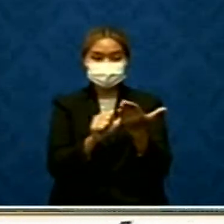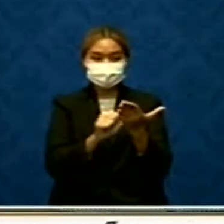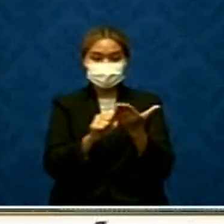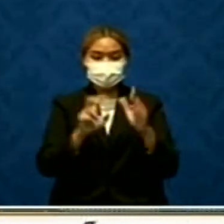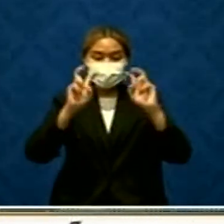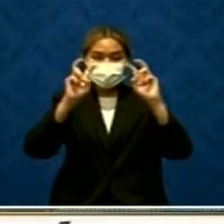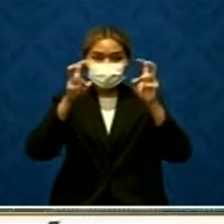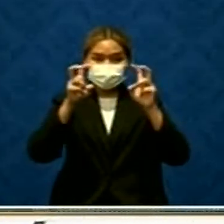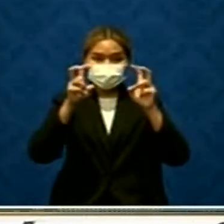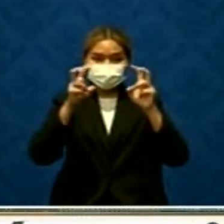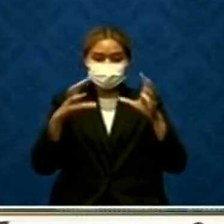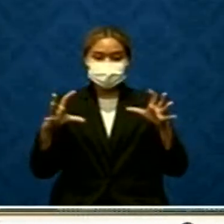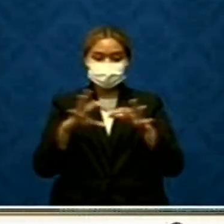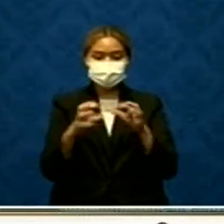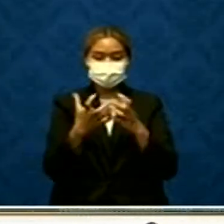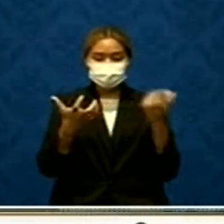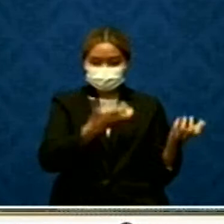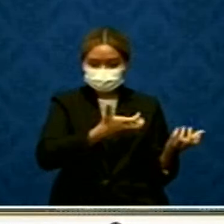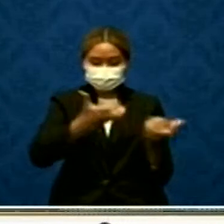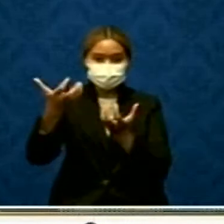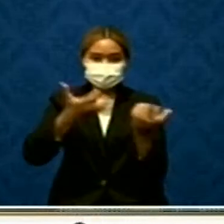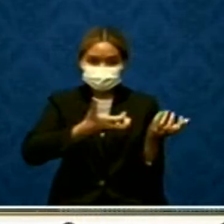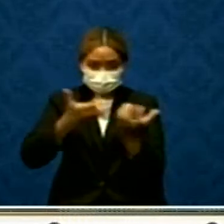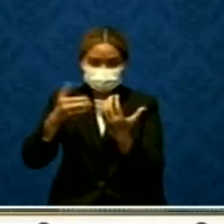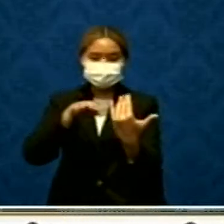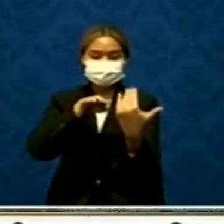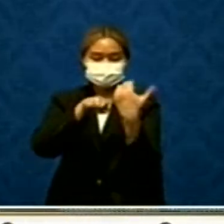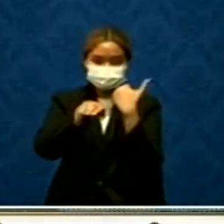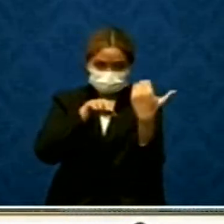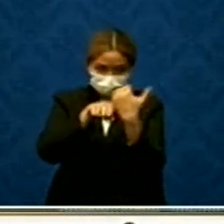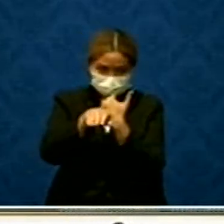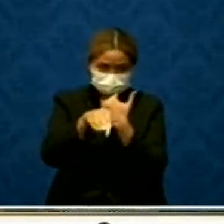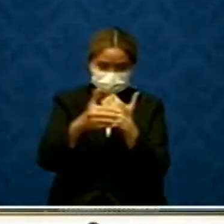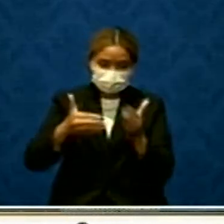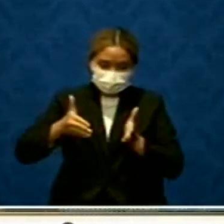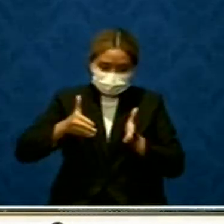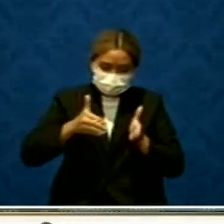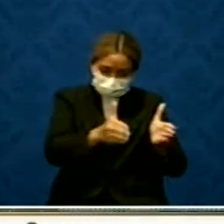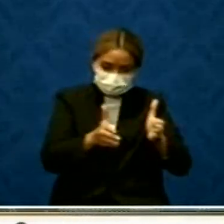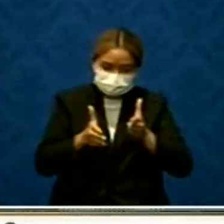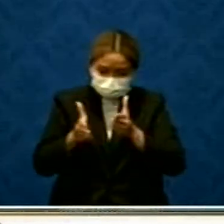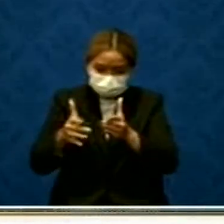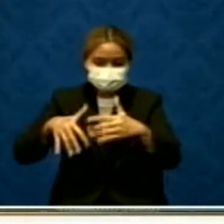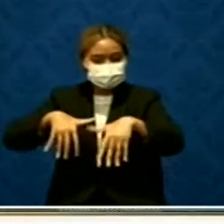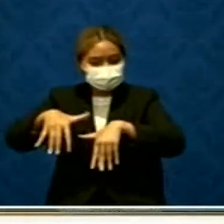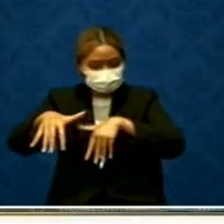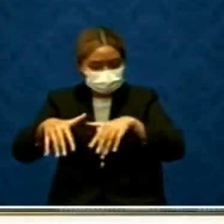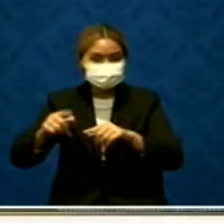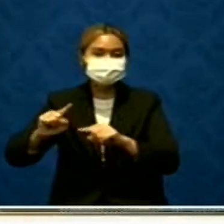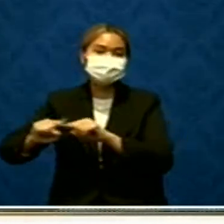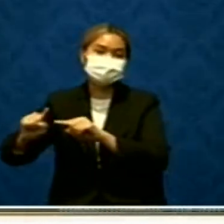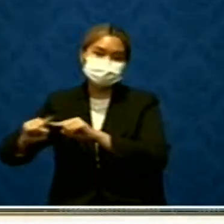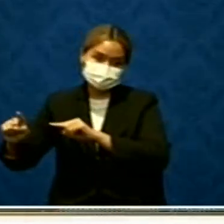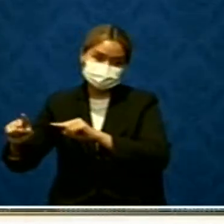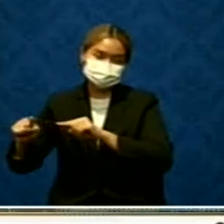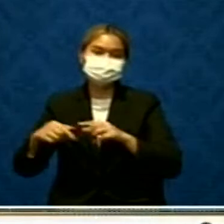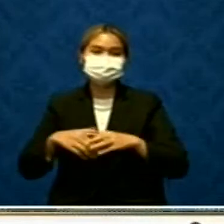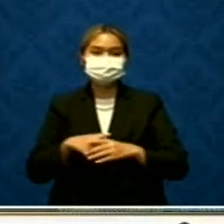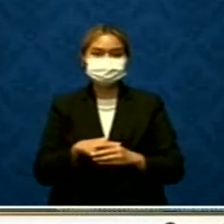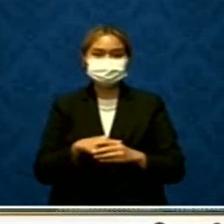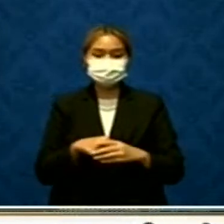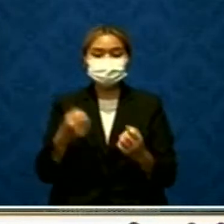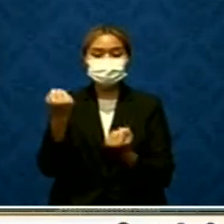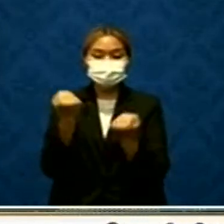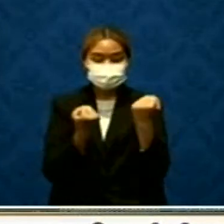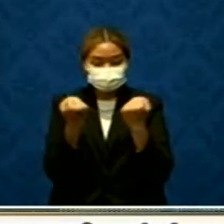มาในอดีตที่มีการพัฒนาถนนเข้าไปสู่ชุมชนทำให้เกิดการปะปนกันนะครับของรถหลายประเ